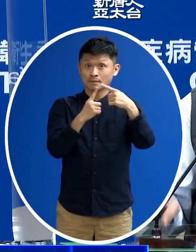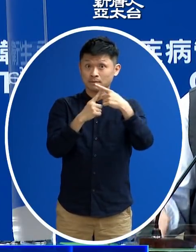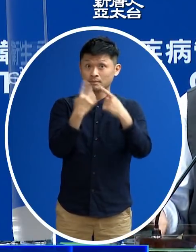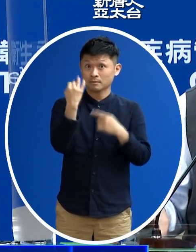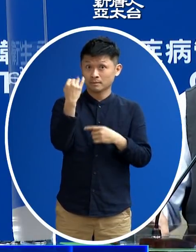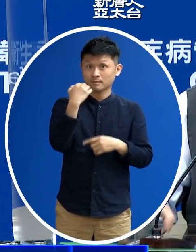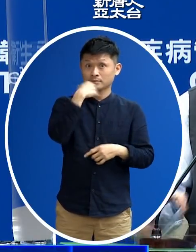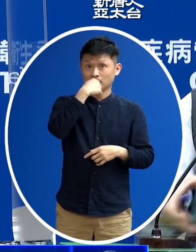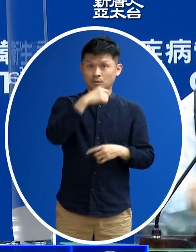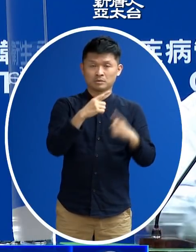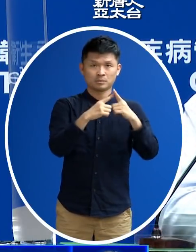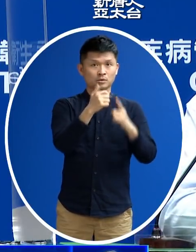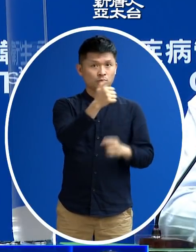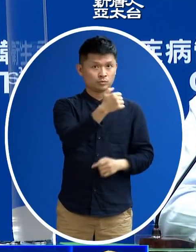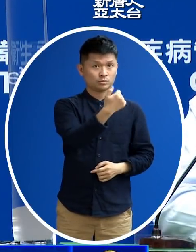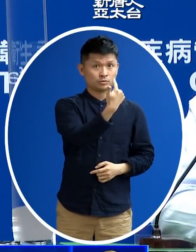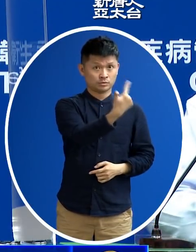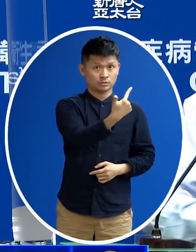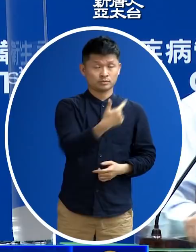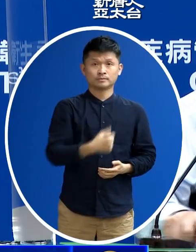本土的病例有56例，